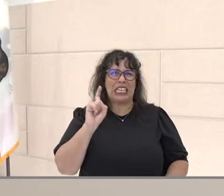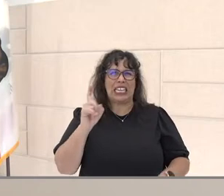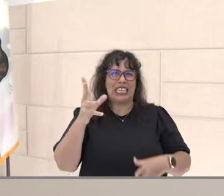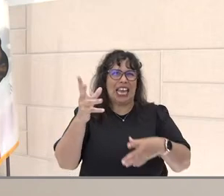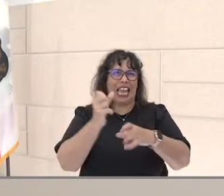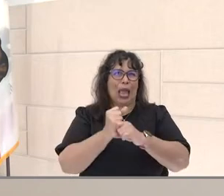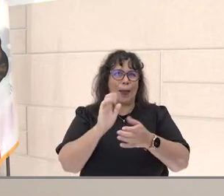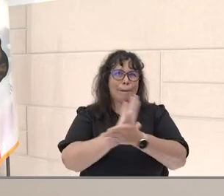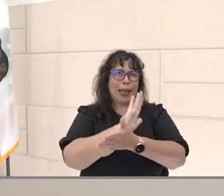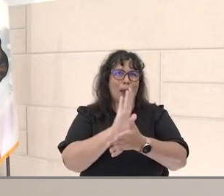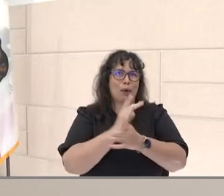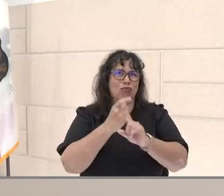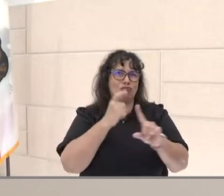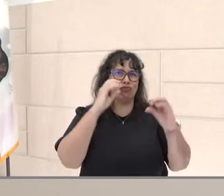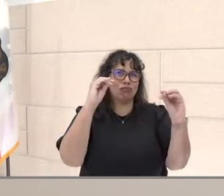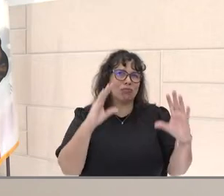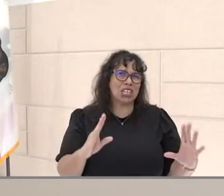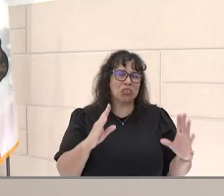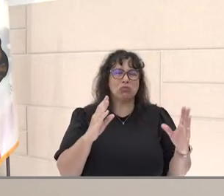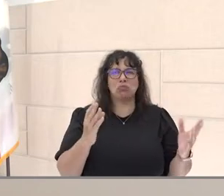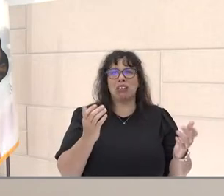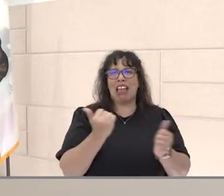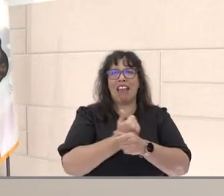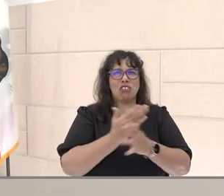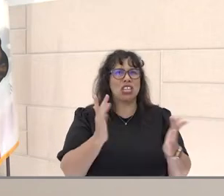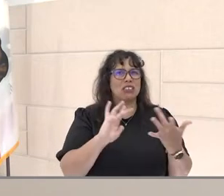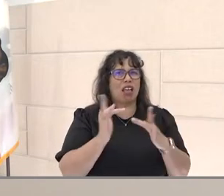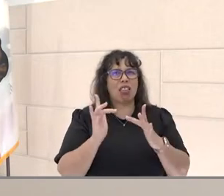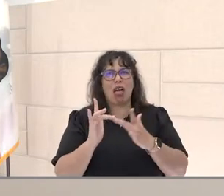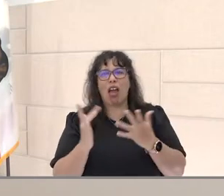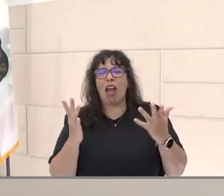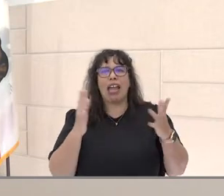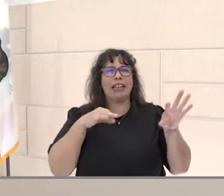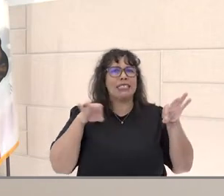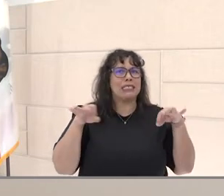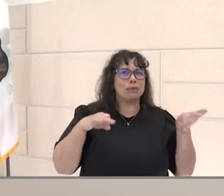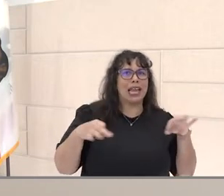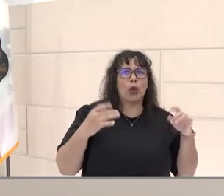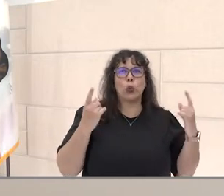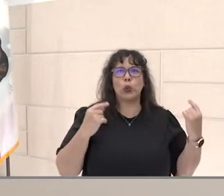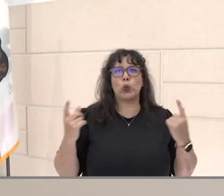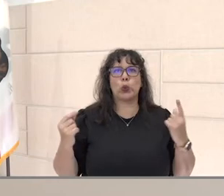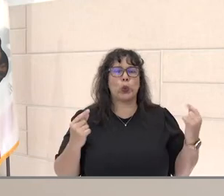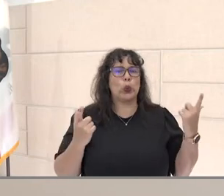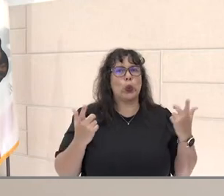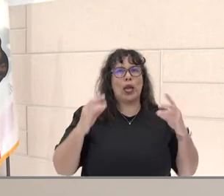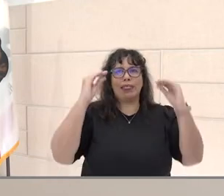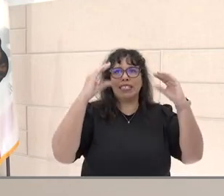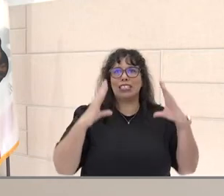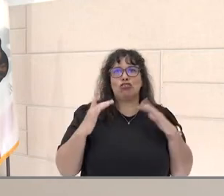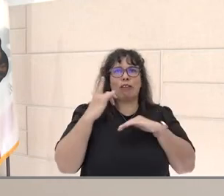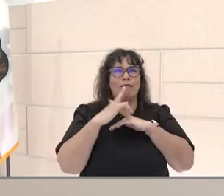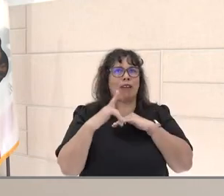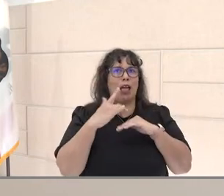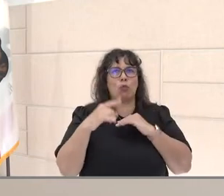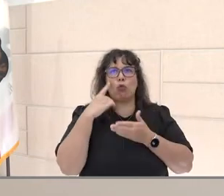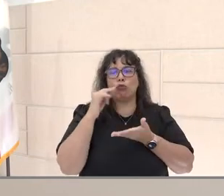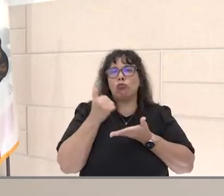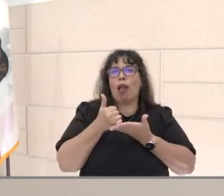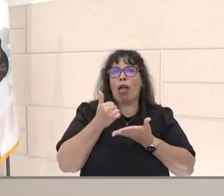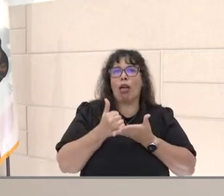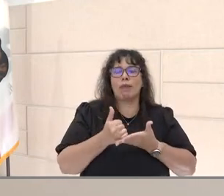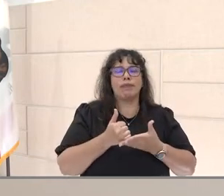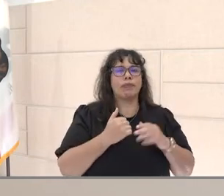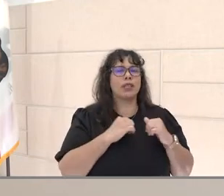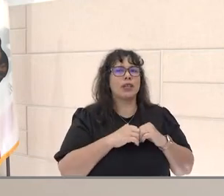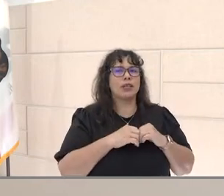ននៅក្នុងគេហៅក្នុងក្រុមបុកក្នុងអនឡាញគ្រូមិនចាំបាច់បញ្យលអីច្រើនទេពីព្រោះអី homework នឹងវាមានការបញ្យល